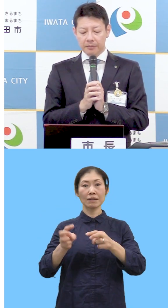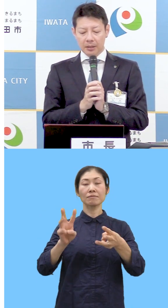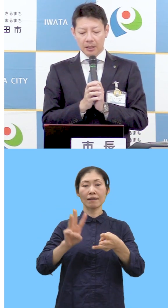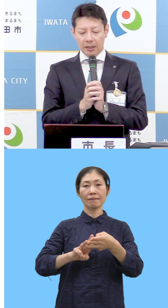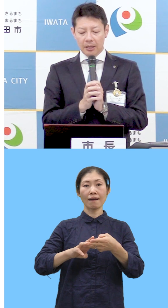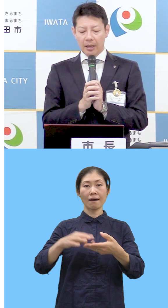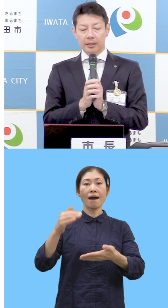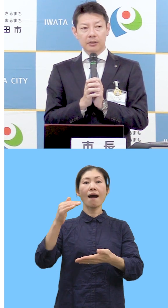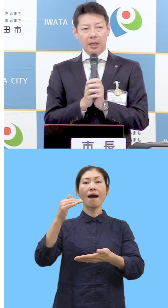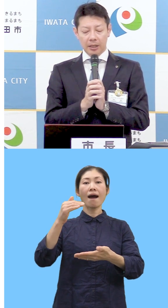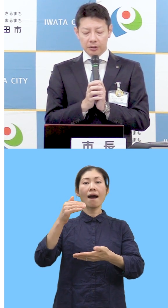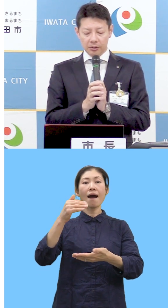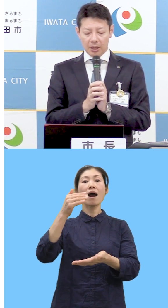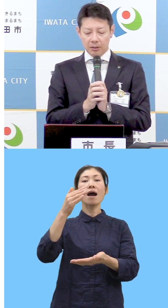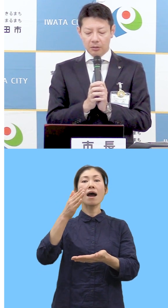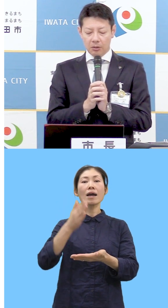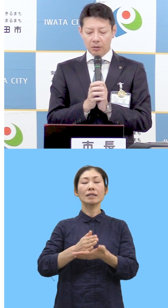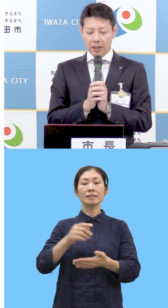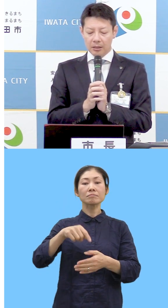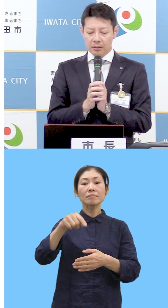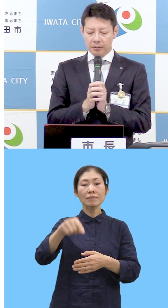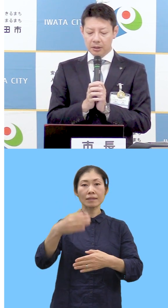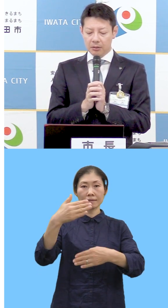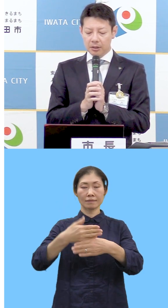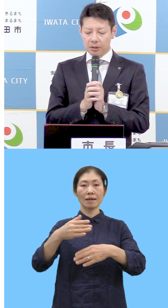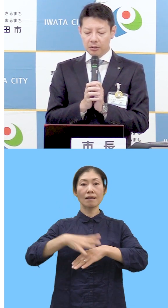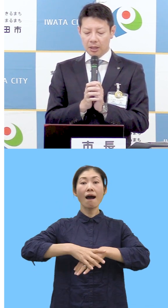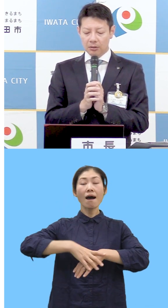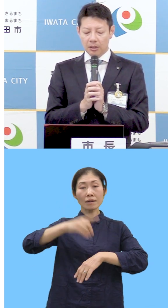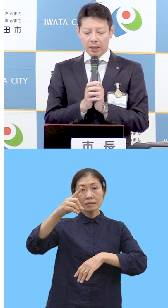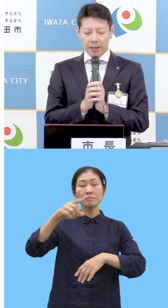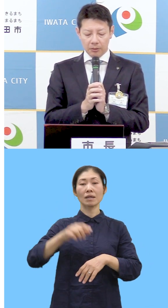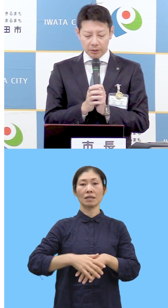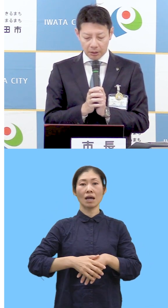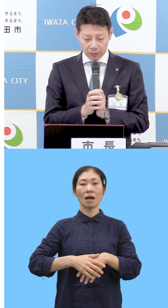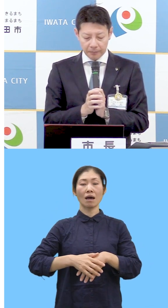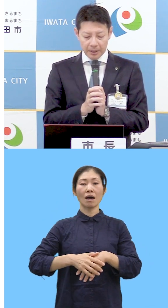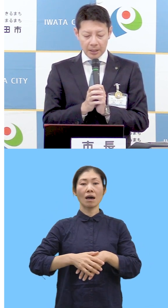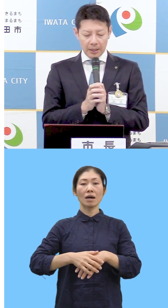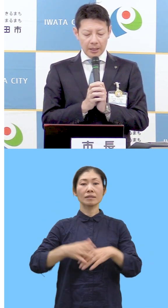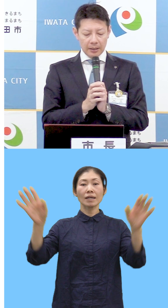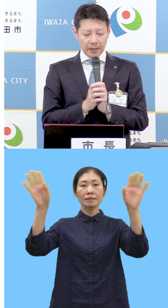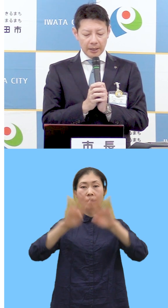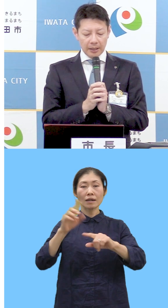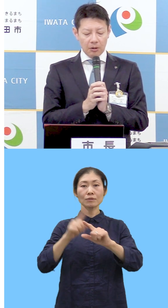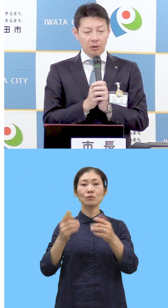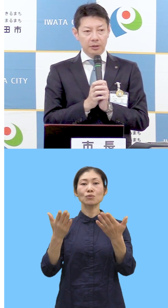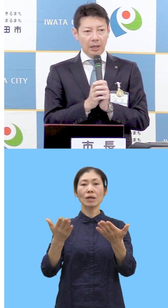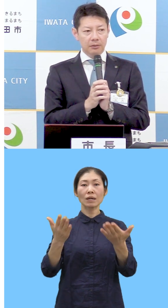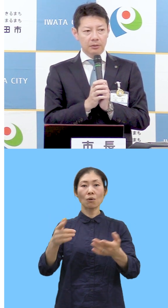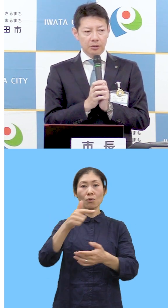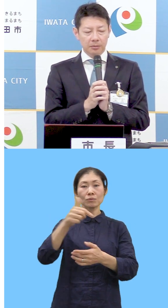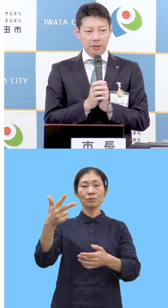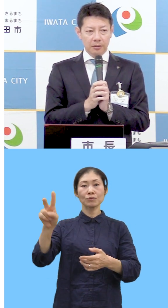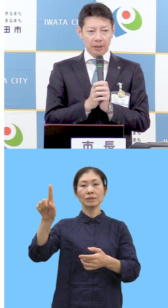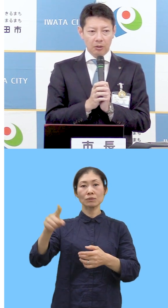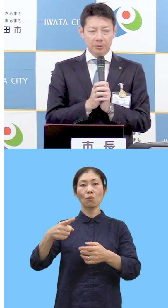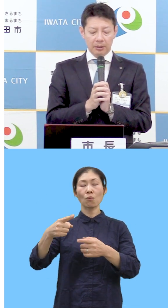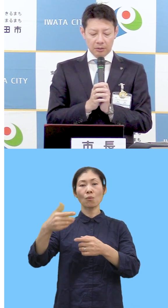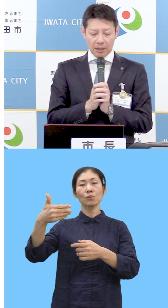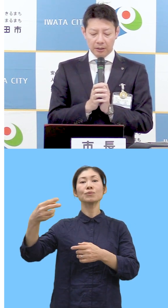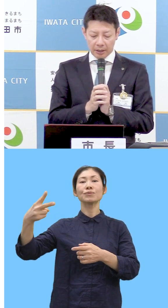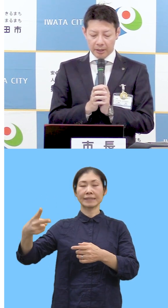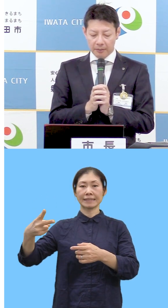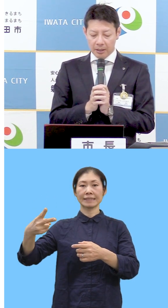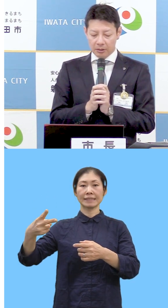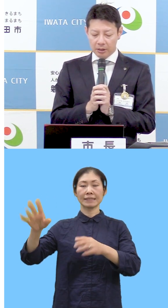前に県内初の夜間中学校、県立富士の国中学校が開校したこと、7位がホームタウンのジュビロ岩田ホーム